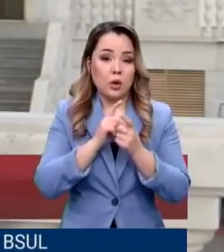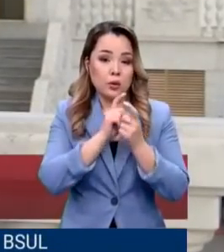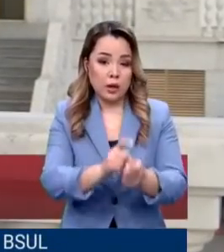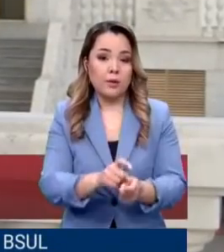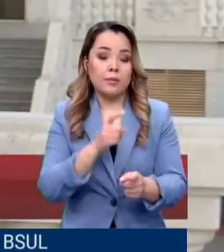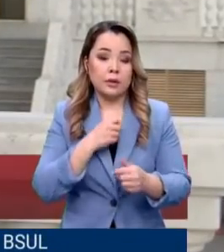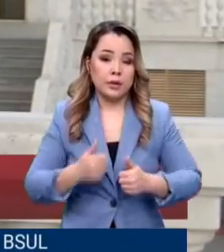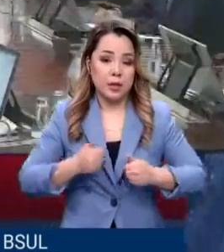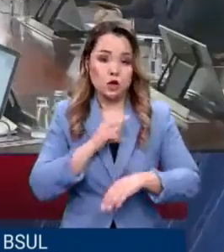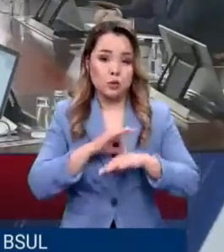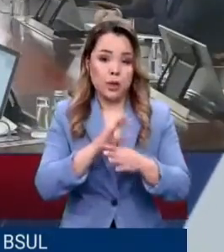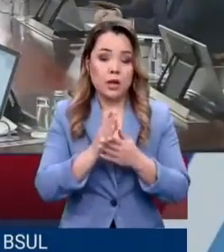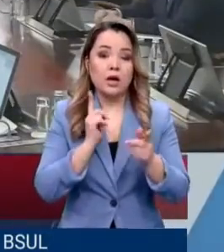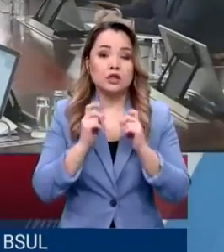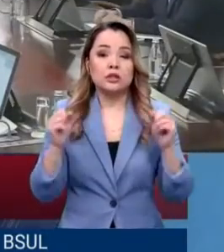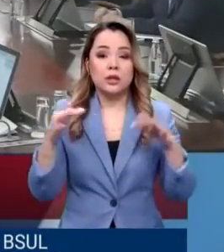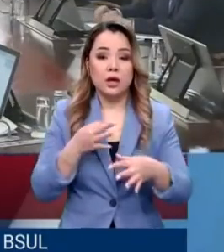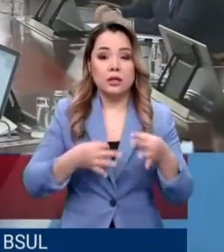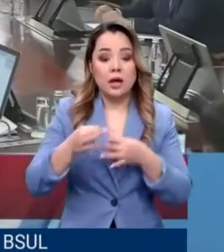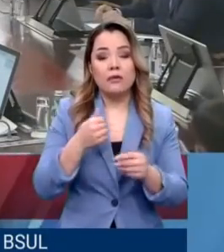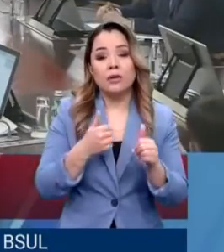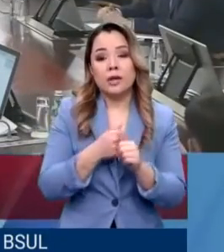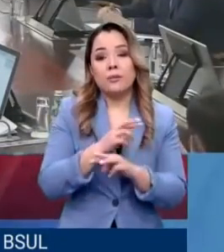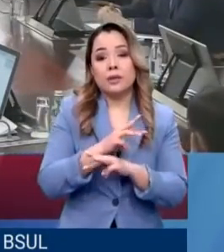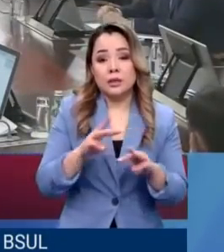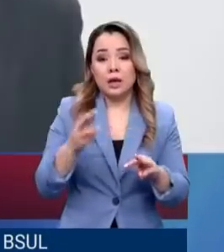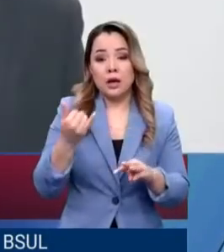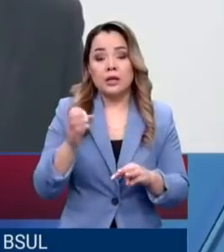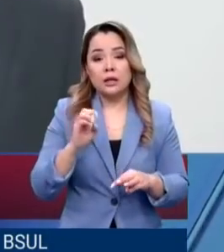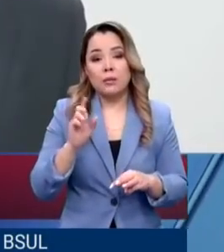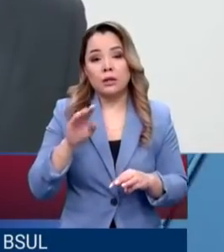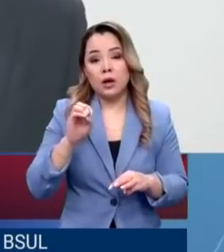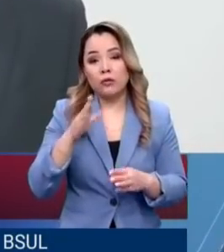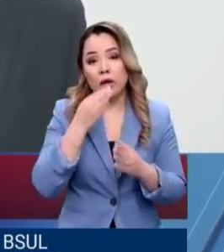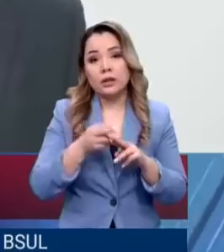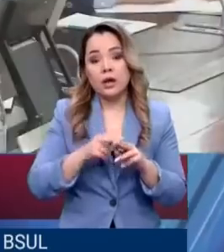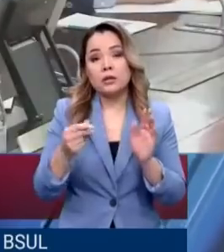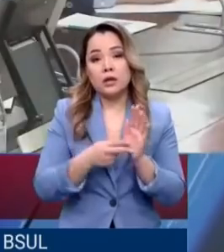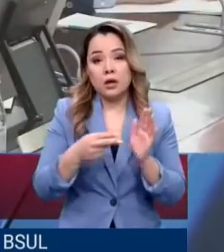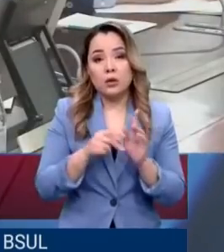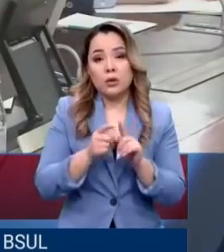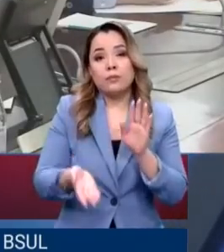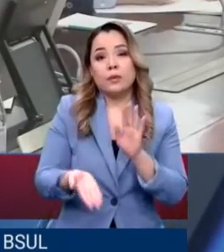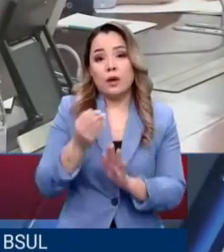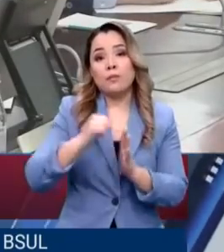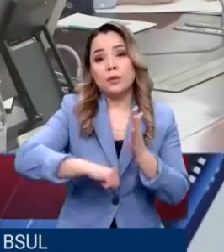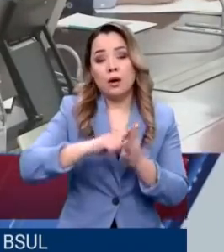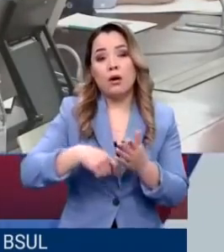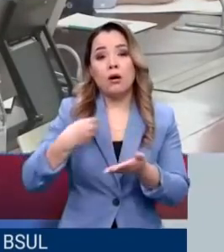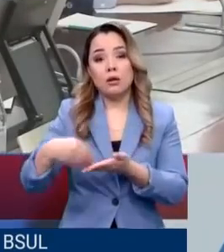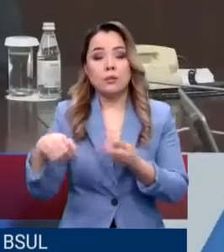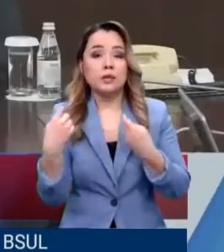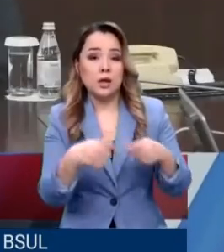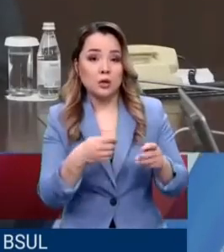білек сыбана кіріскендей. Жиында сөз алған сауда вице-министрі Ерлан Баттақов бағаның негізсіз өсуін және алып сатарлыққа